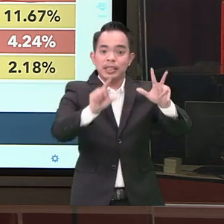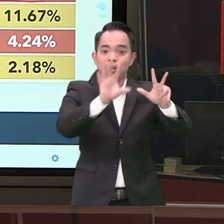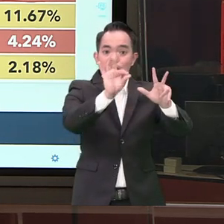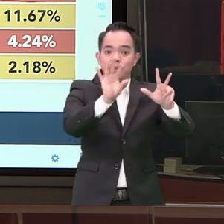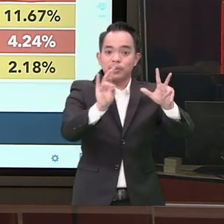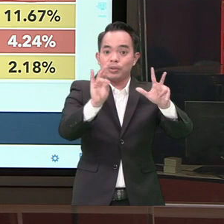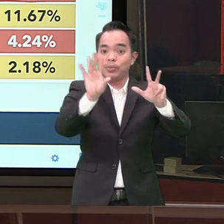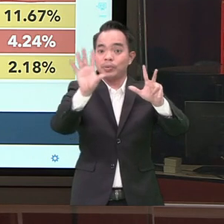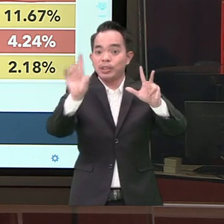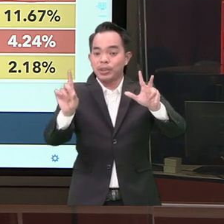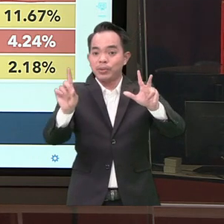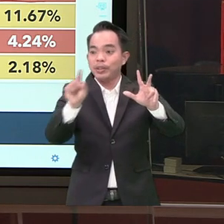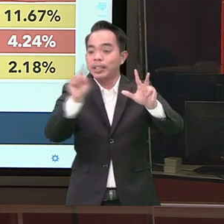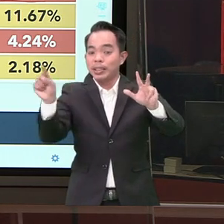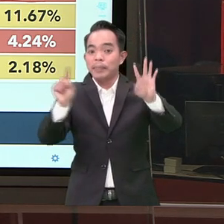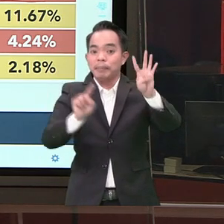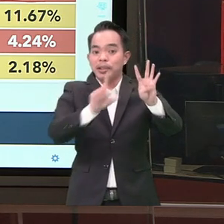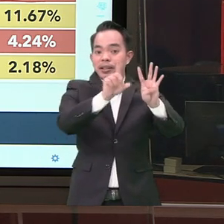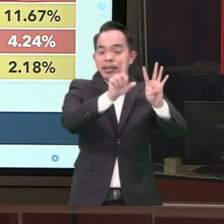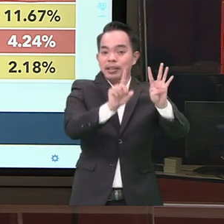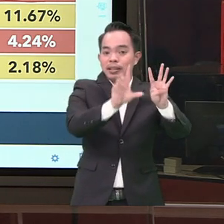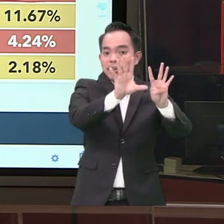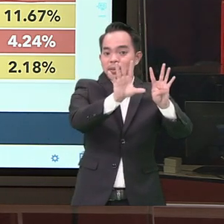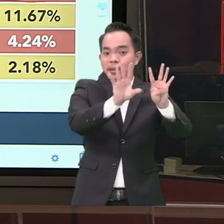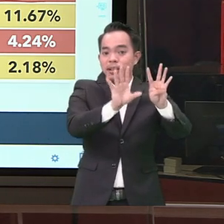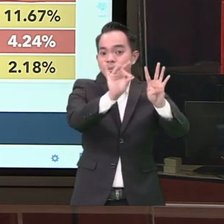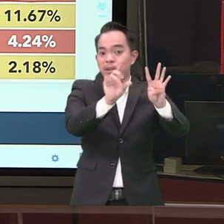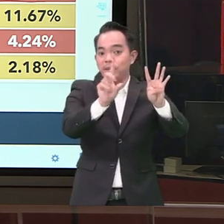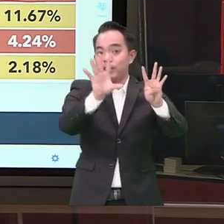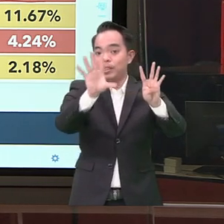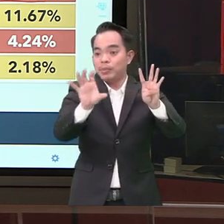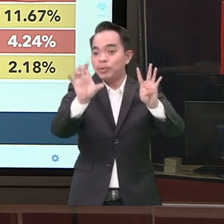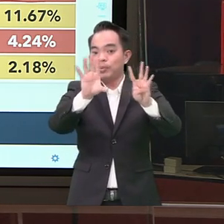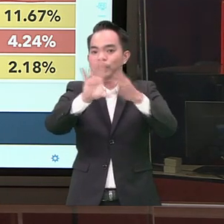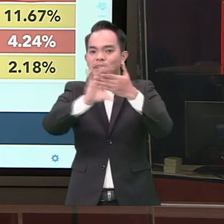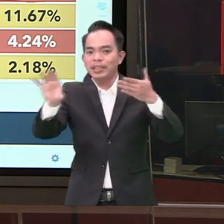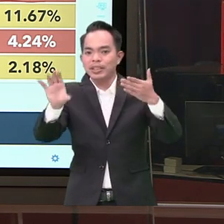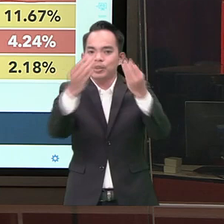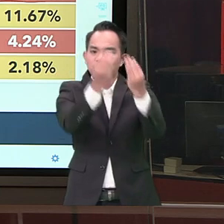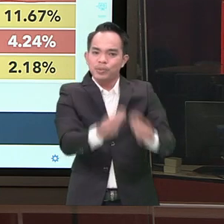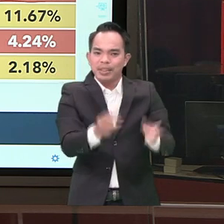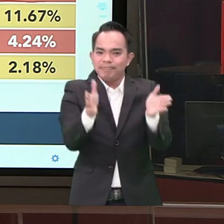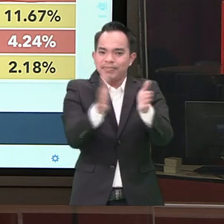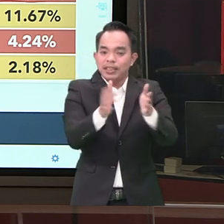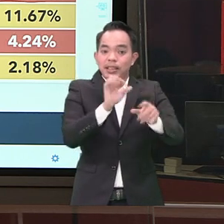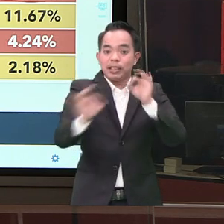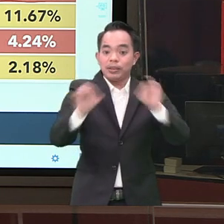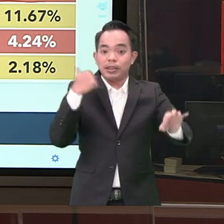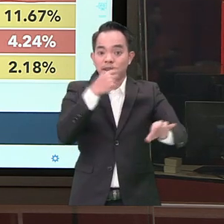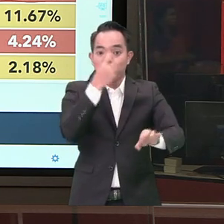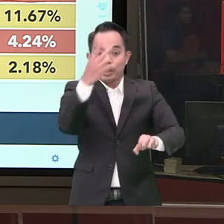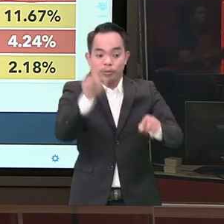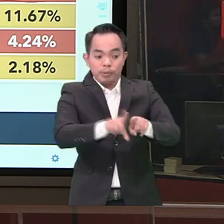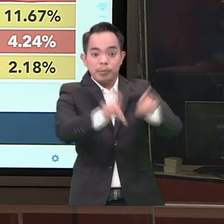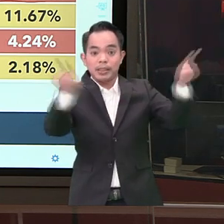271 hingga 4850 Ringgit adalah sejumlah yang kecil kalau kita buat perbandingan hampir